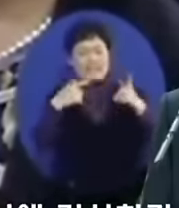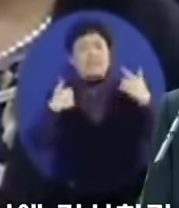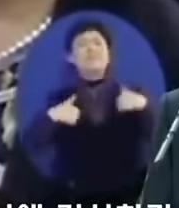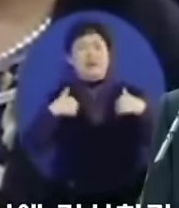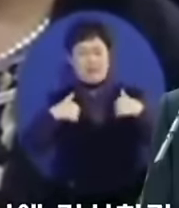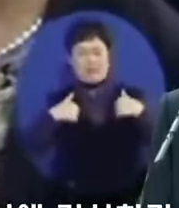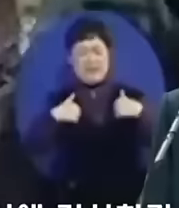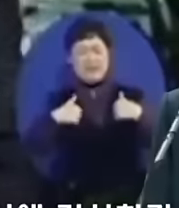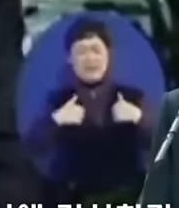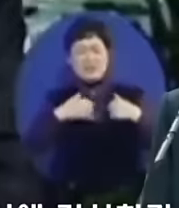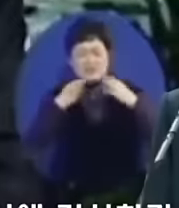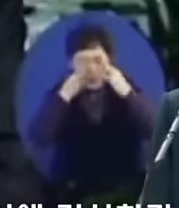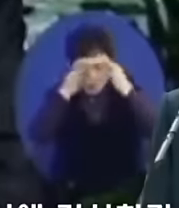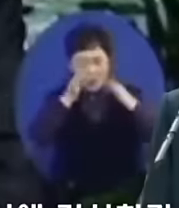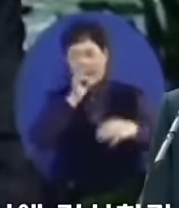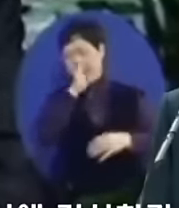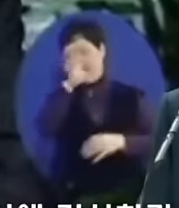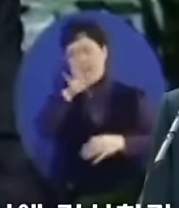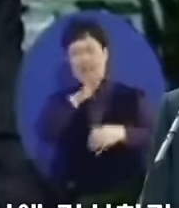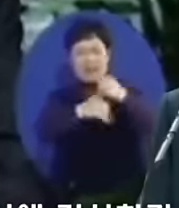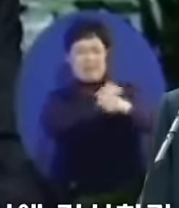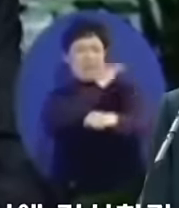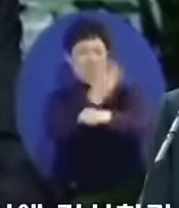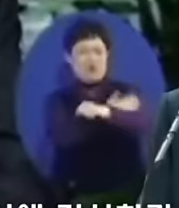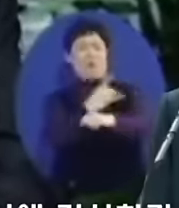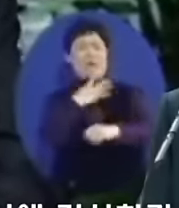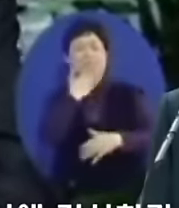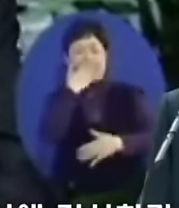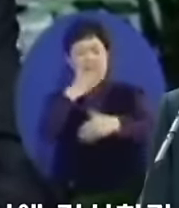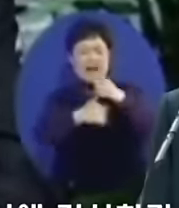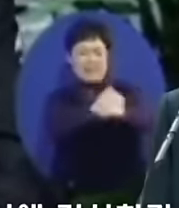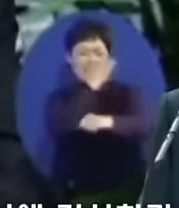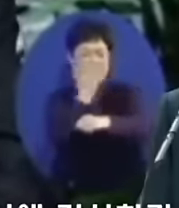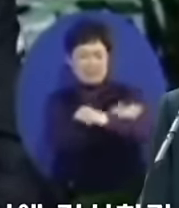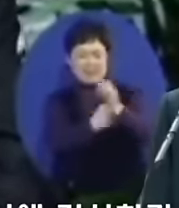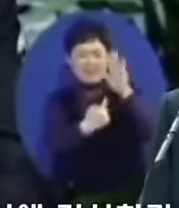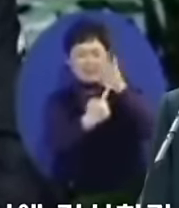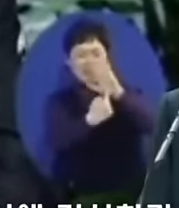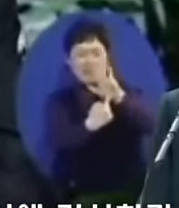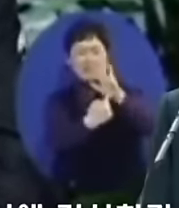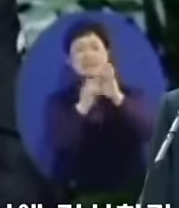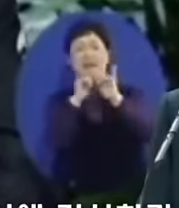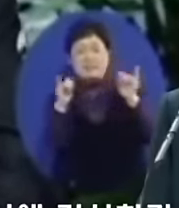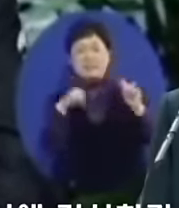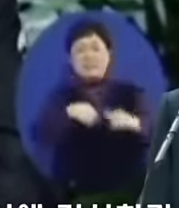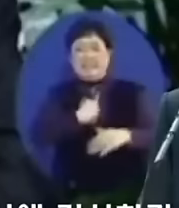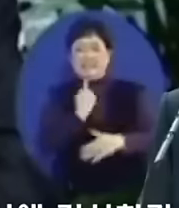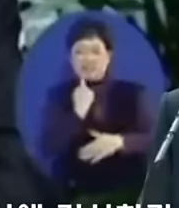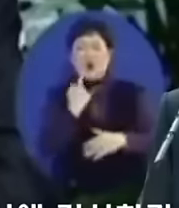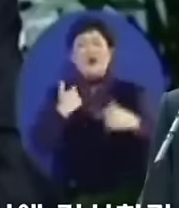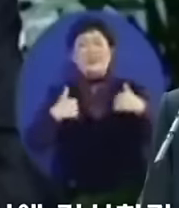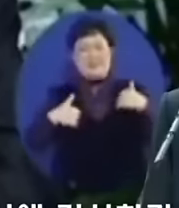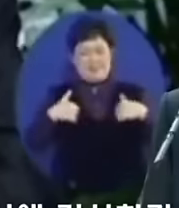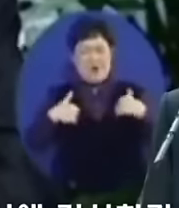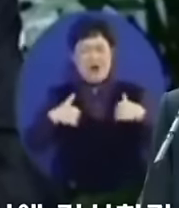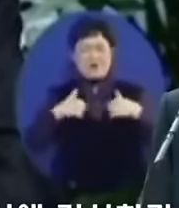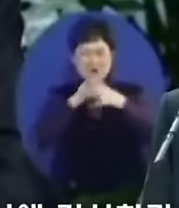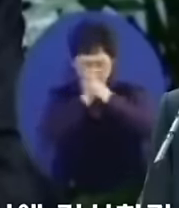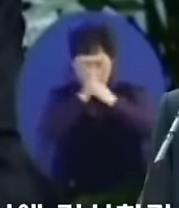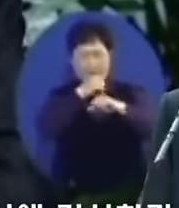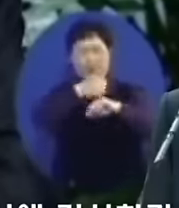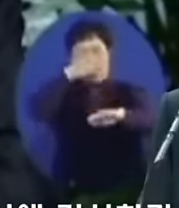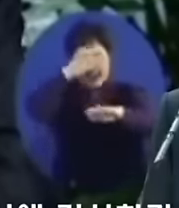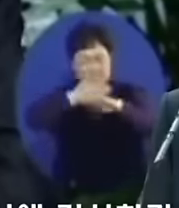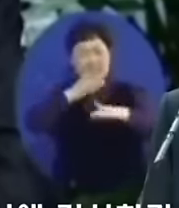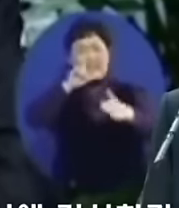인간의 노력으로 안 됩니다. 하나님의 능력으로 되는 것이요. 하나님의 능력이 나타난 그 사람은 스스로 기뻐하고 기도하고